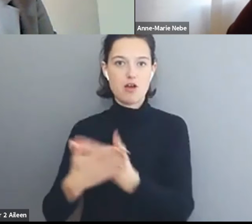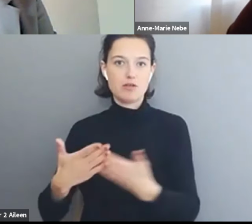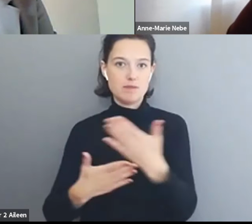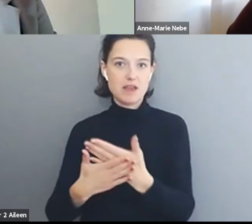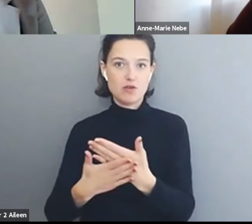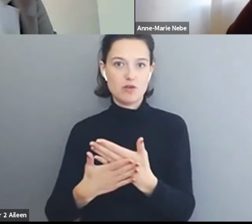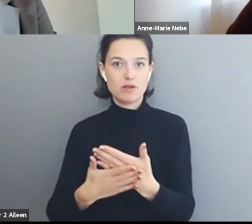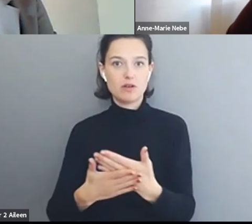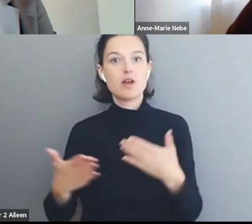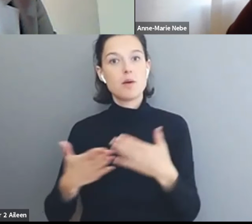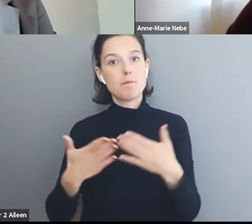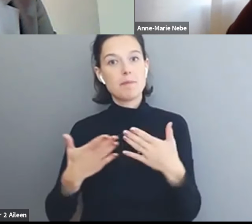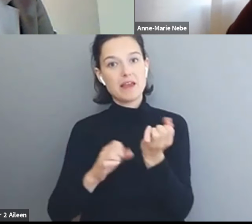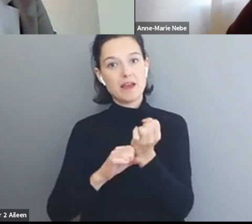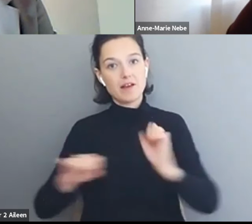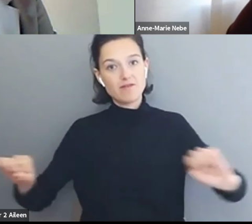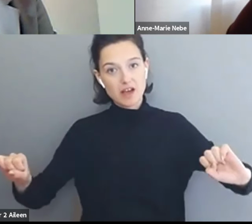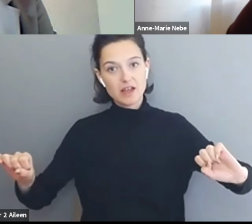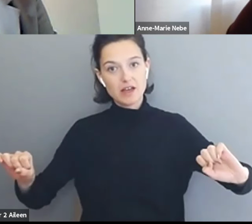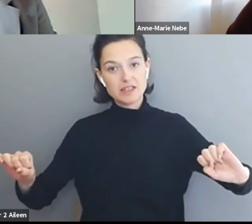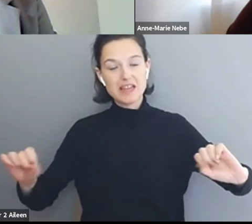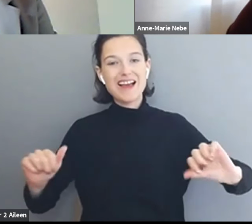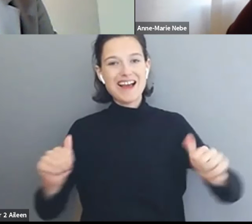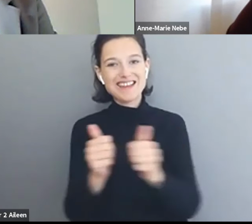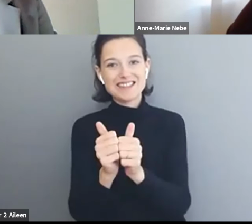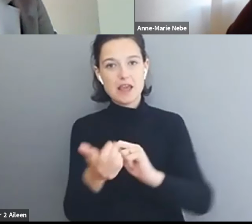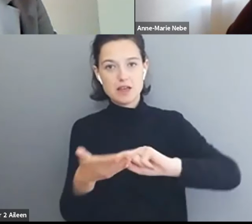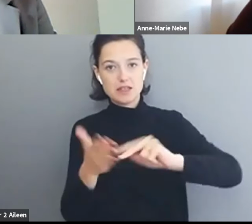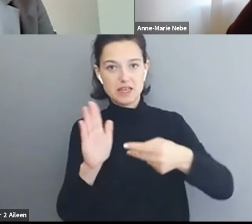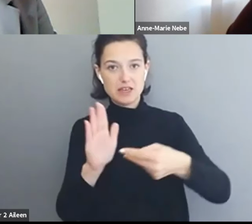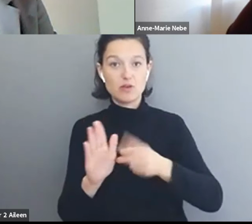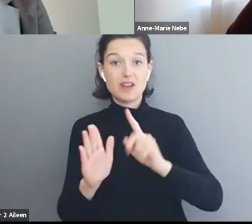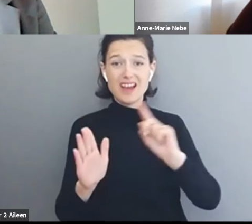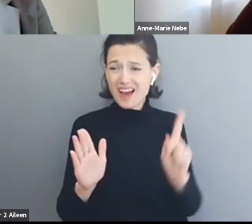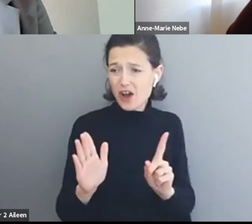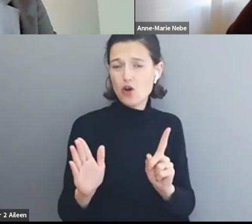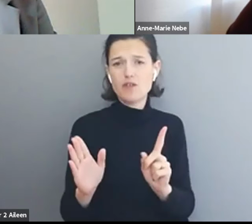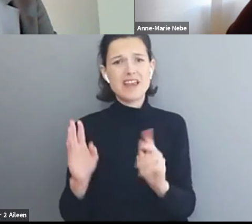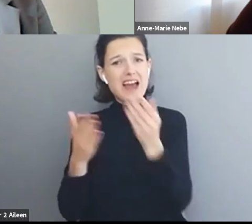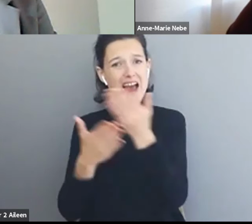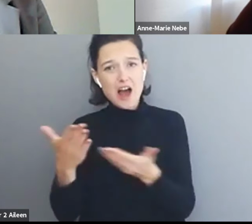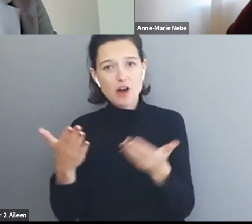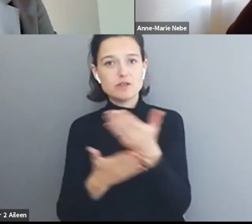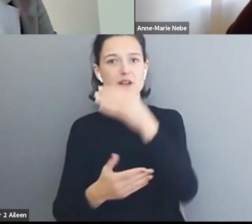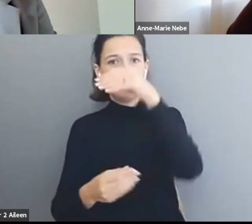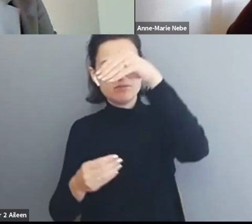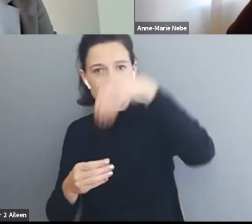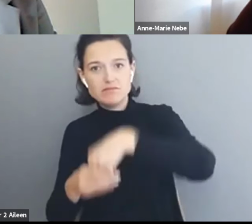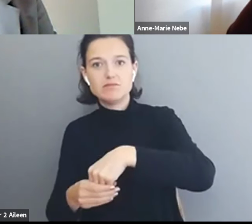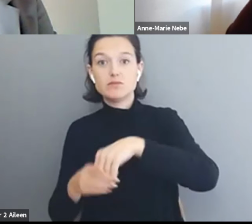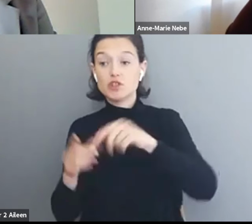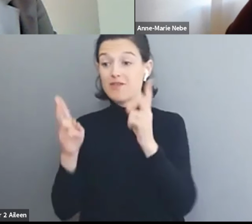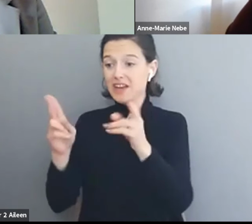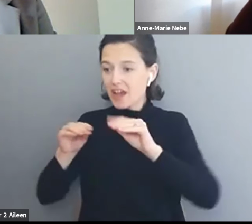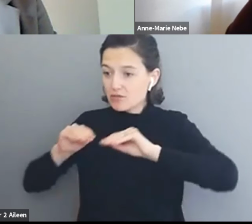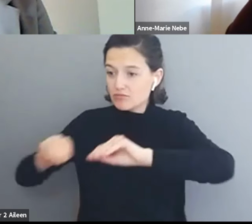Barrierefreiheit, assistierende Technologien verankert wird, um das Potenzial zu nutzen. Es ist für mich eine Schande, dass im Bereich